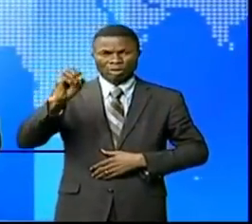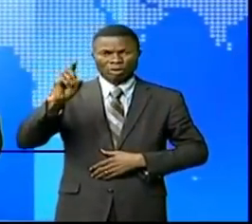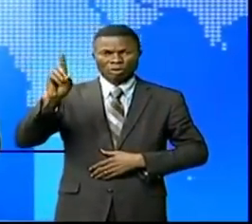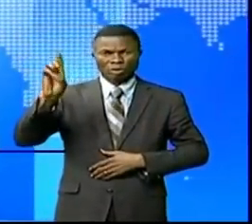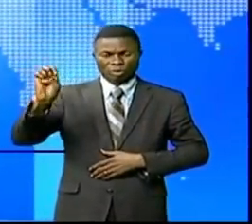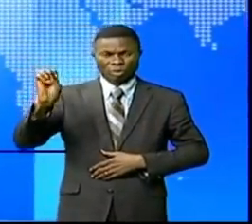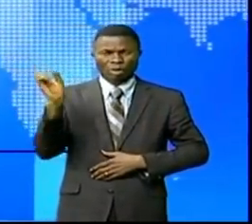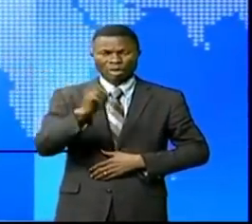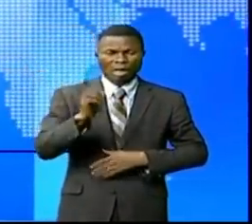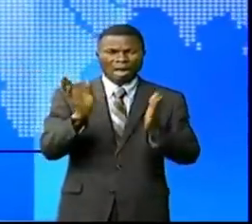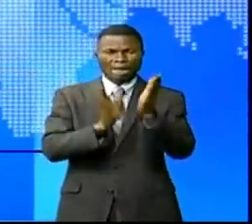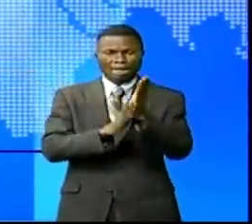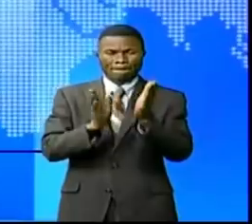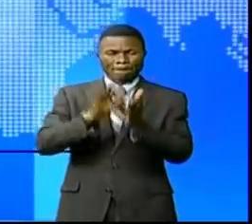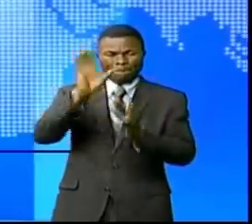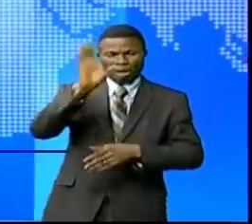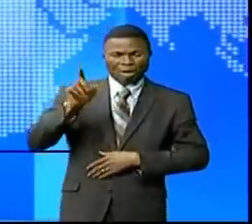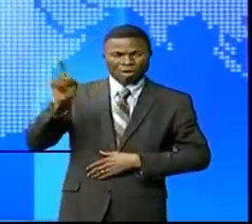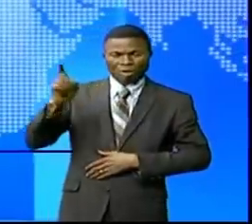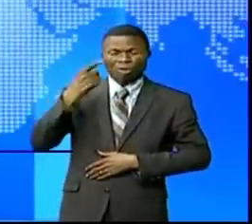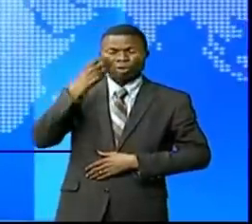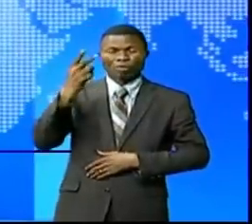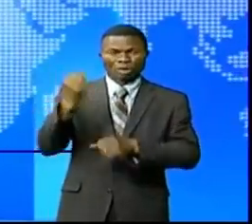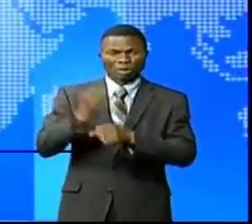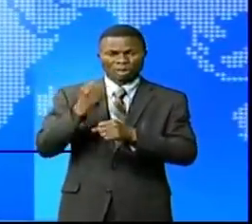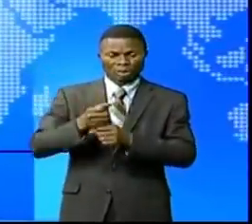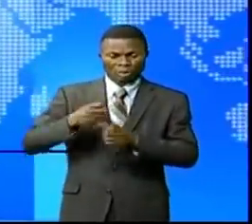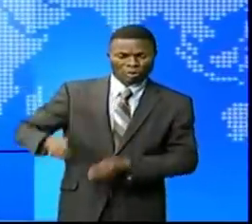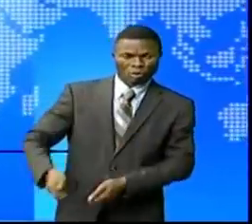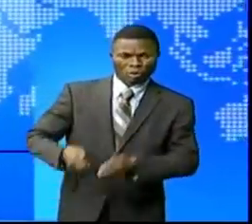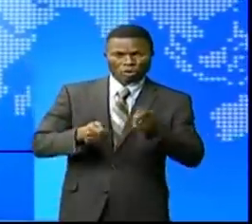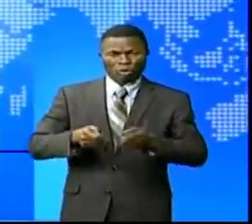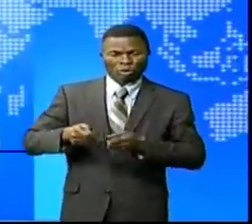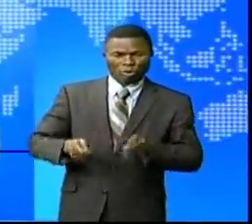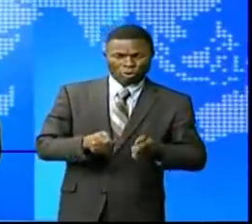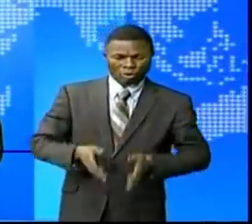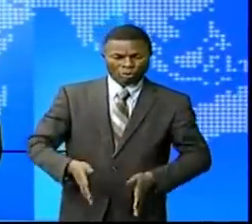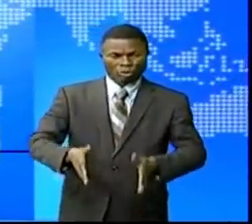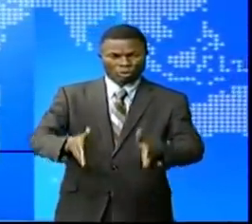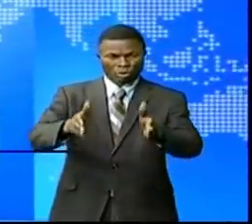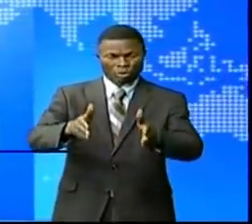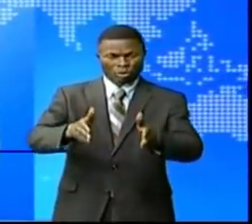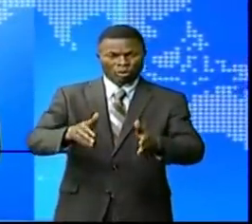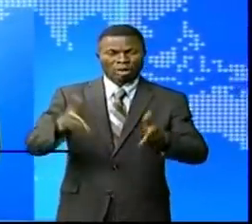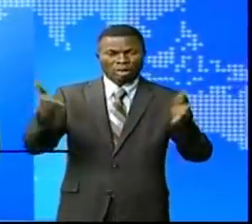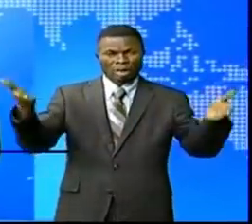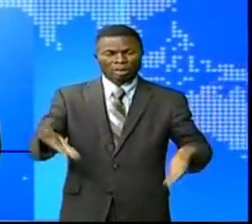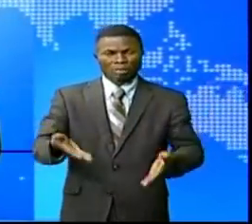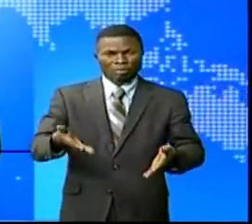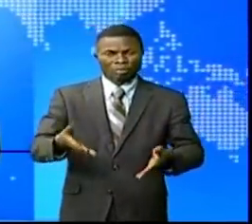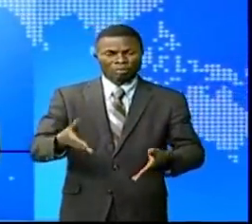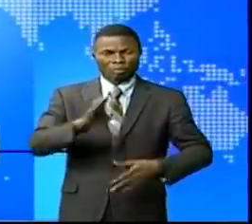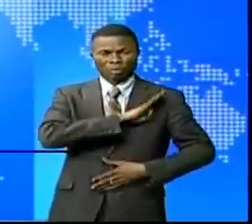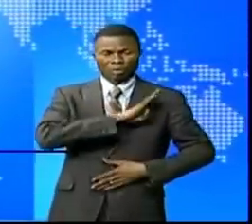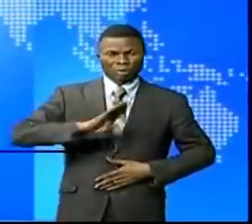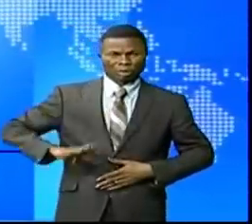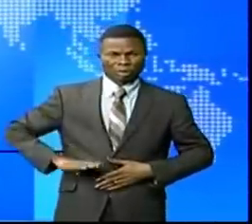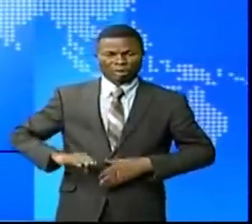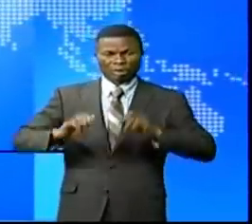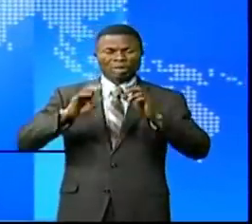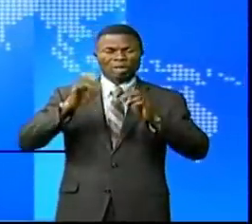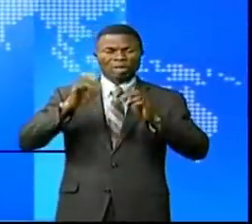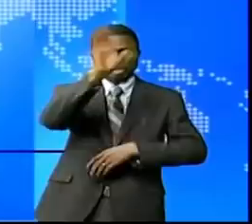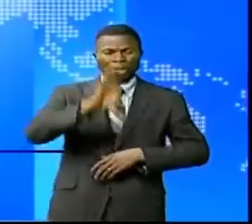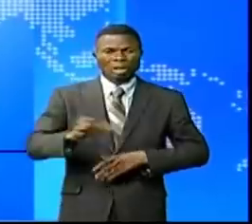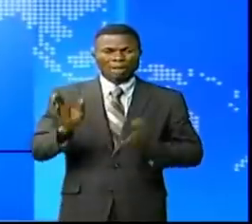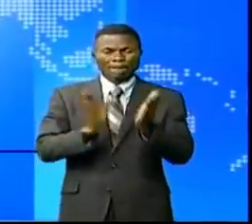à Bandalungwa pour évaluer les travaux de curage et autres collecteurs. C'était en présence de bourgmestre de la